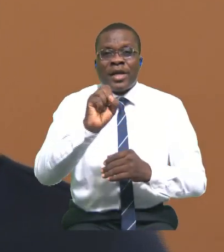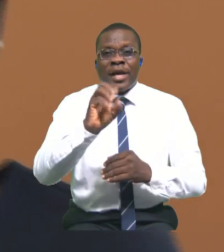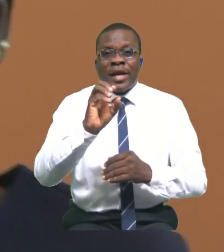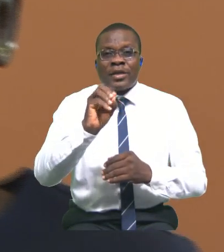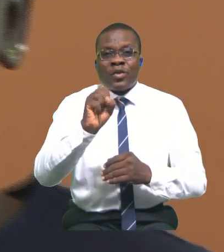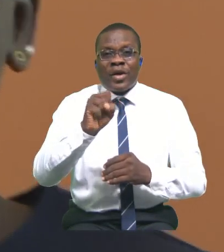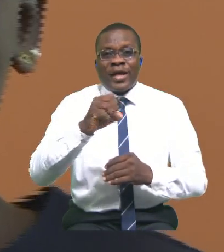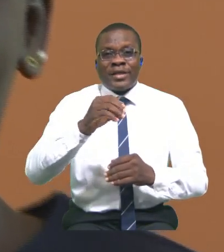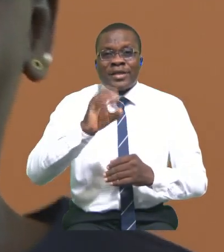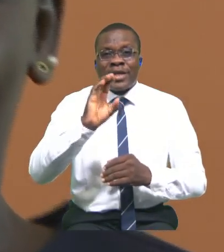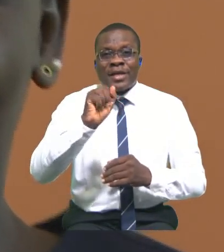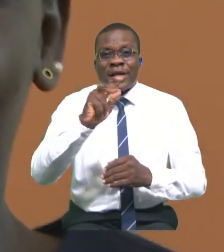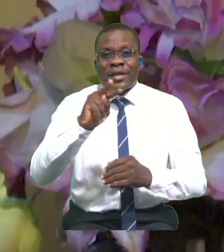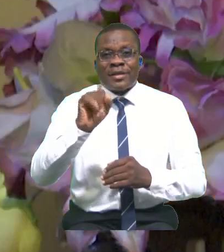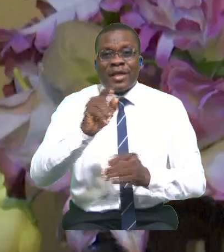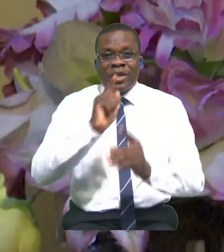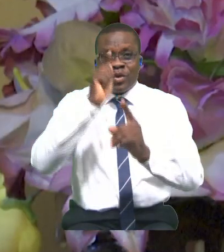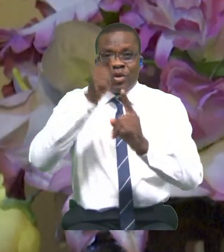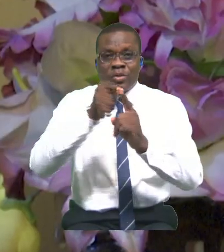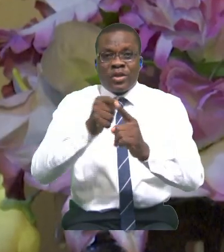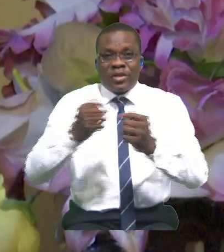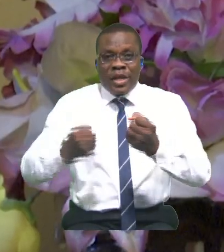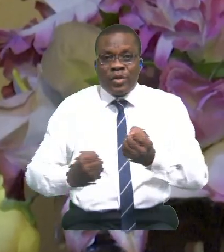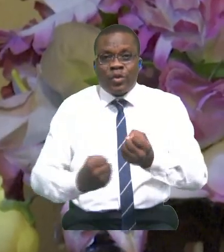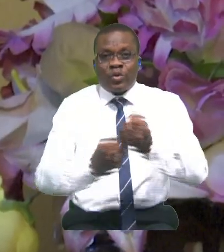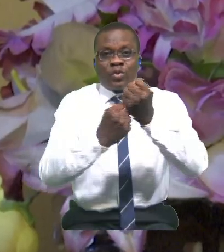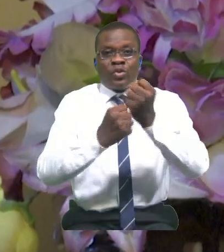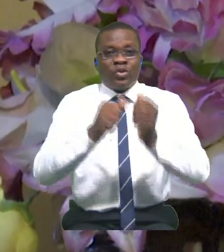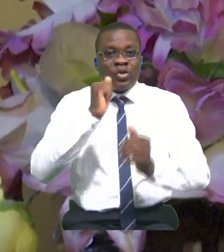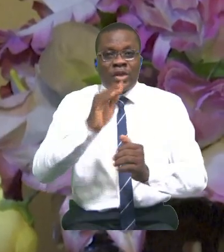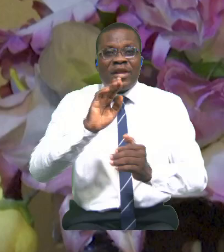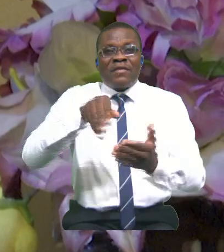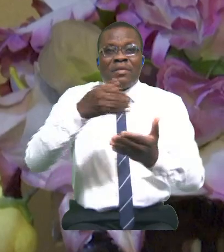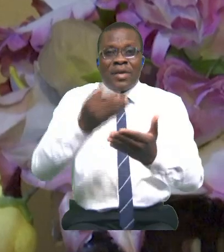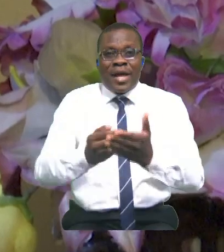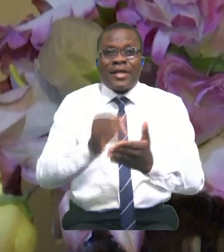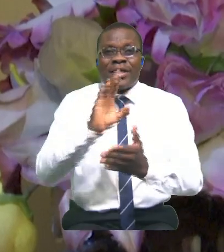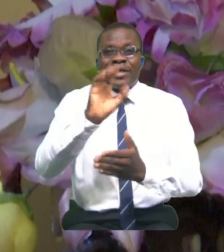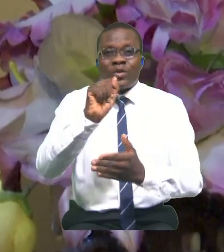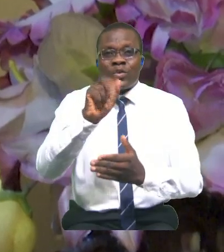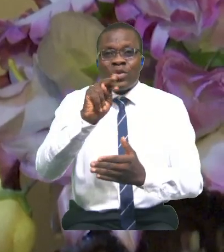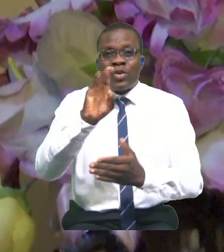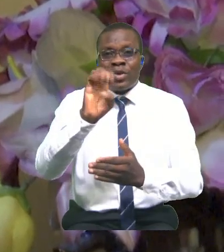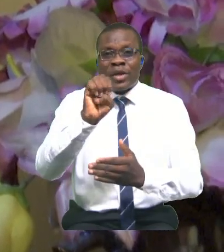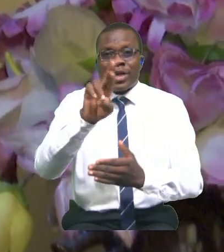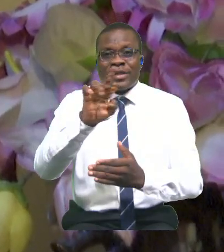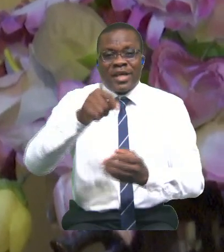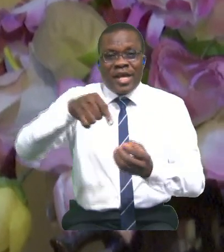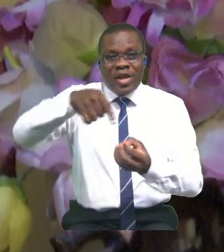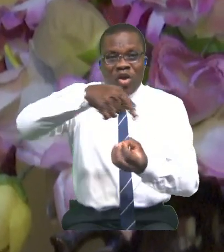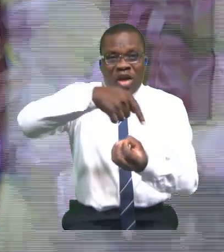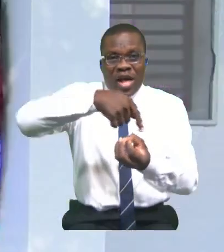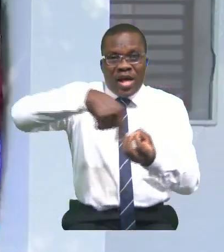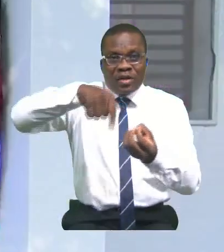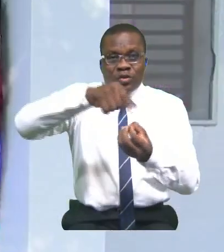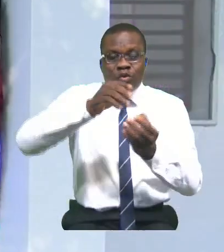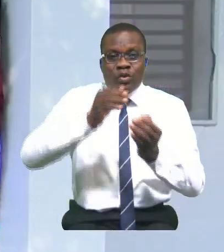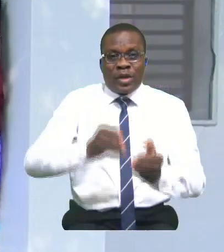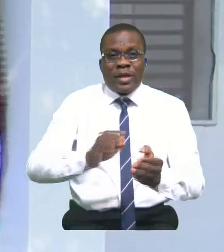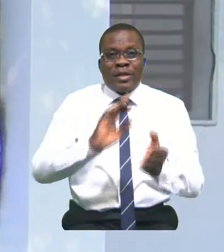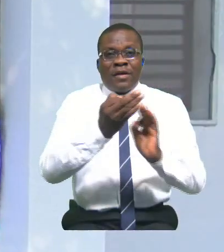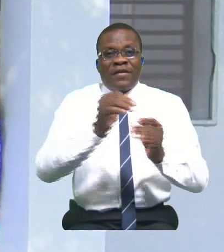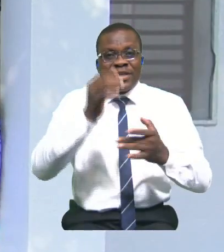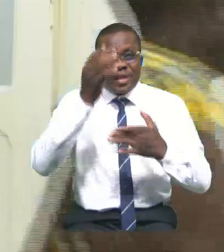dont l'objectif est de soutenir les femmes atteintes du cancer et leur entourage face à cette